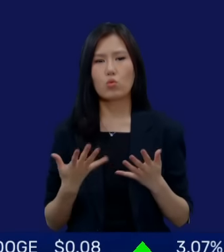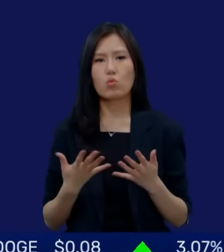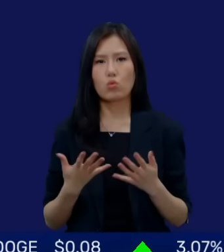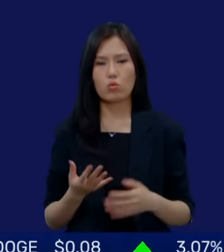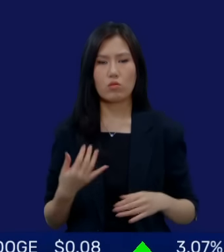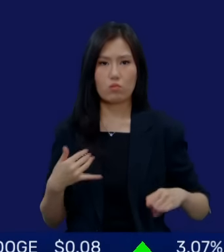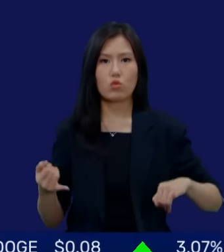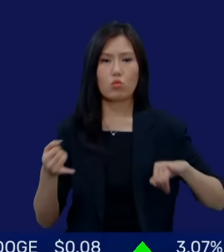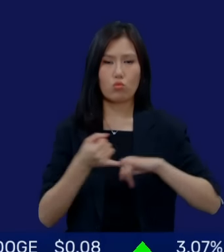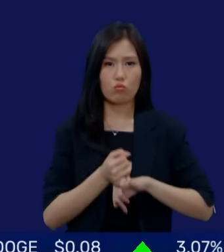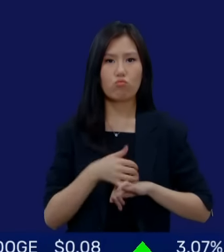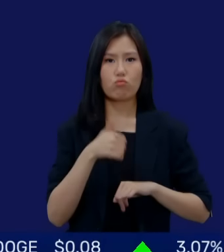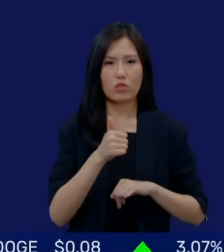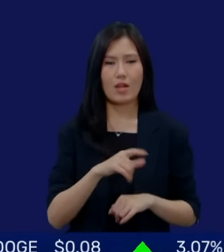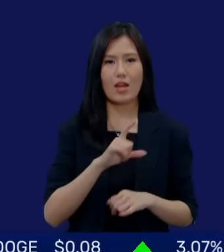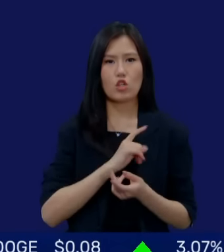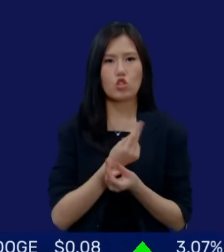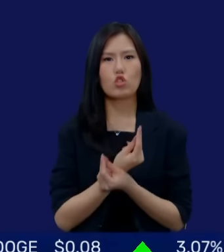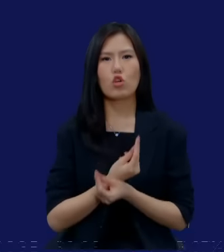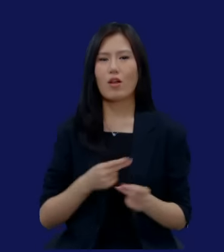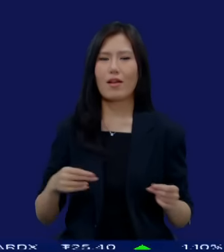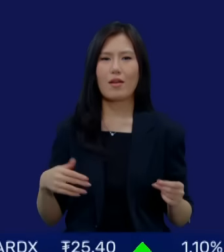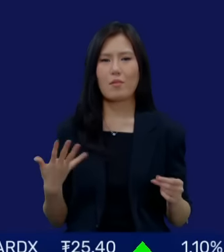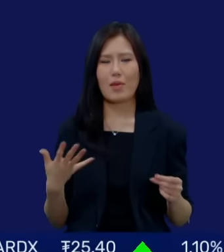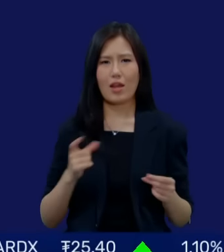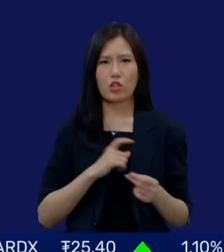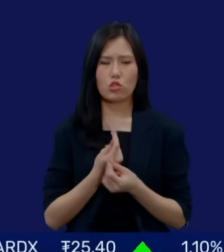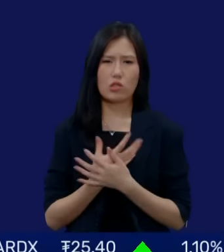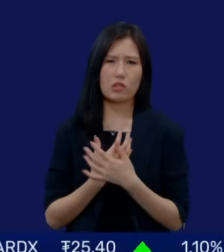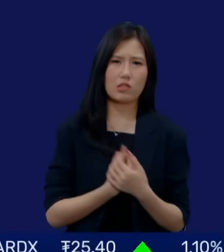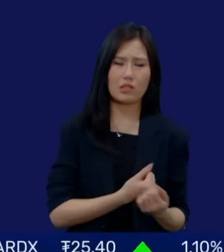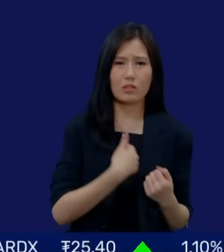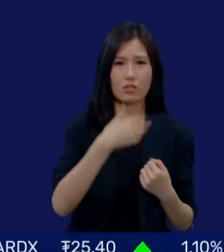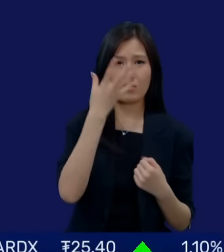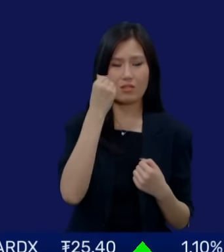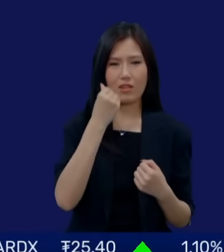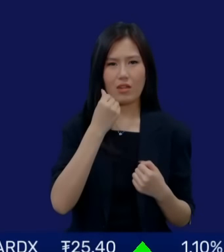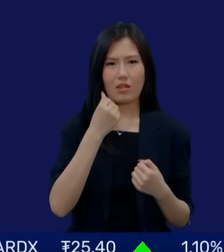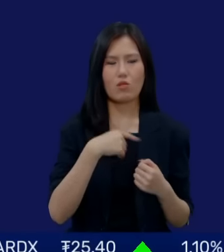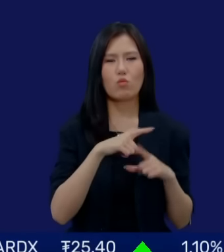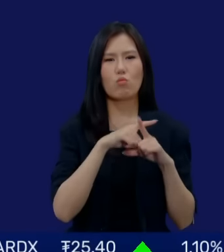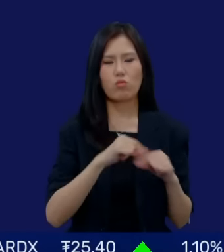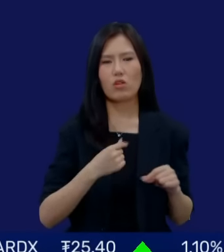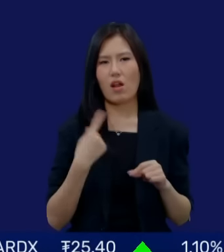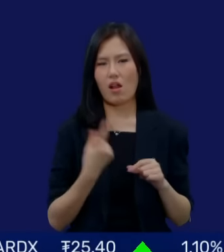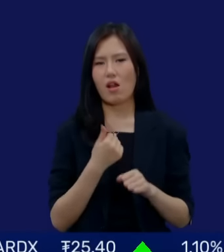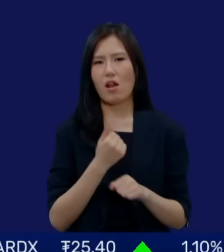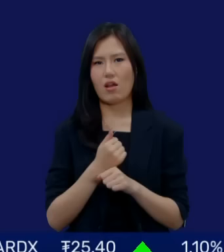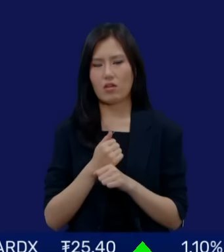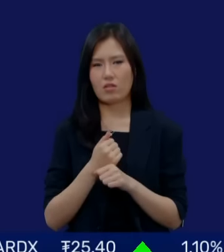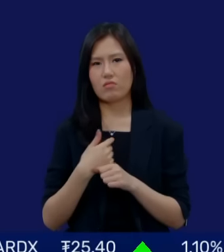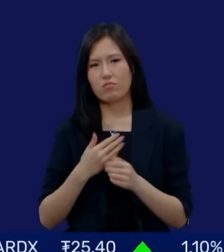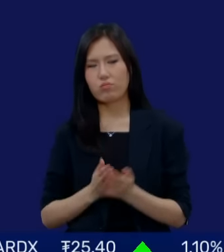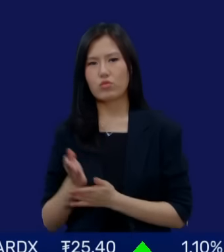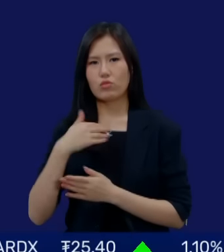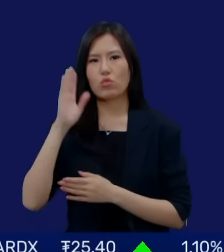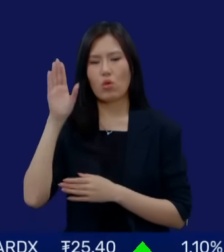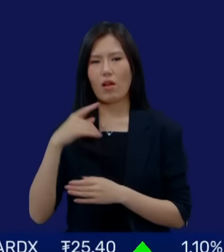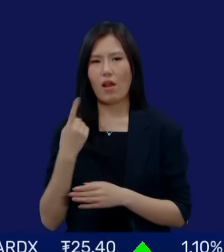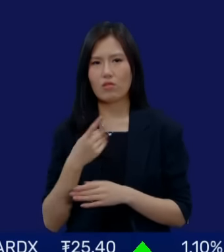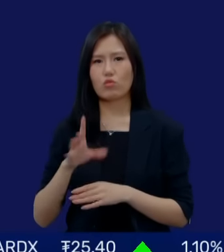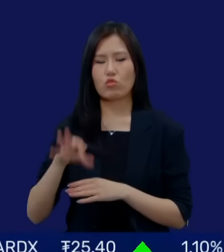харилцаатай болсноор эрхчлөөгөө алднаа гэж үздгээс үүдэн ганц бий байхыг илүүд үздэг болсон залуус бол орширсан гэдэг ийм бас